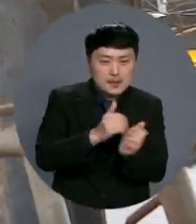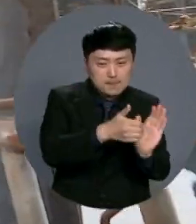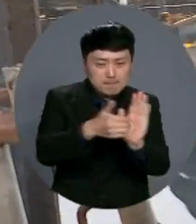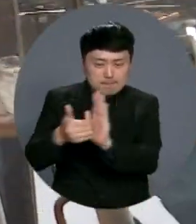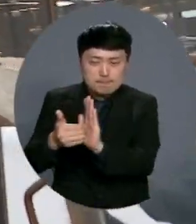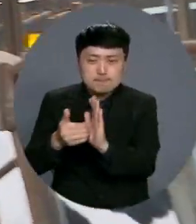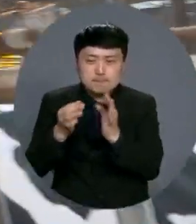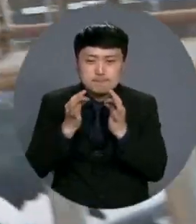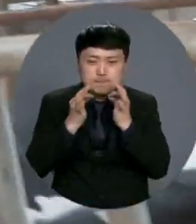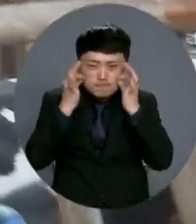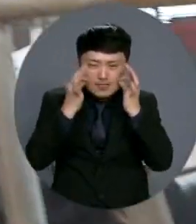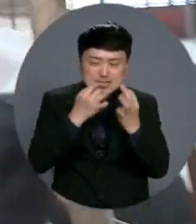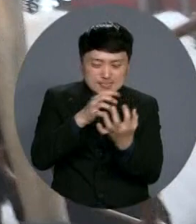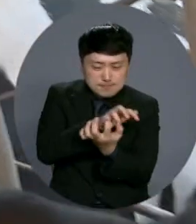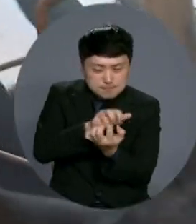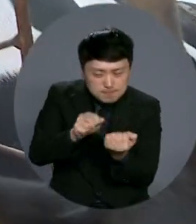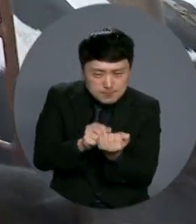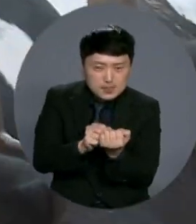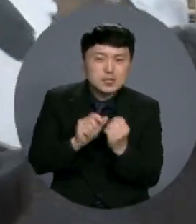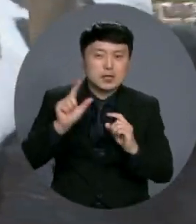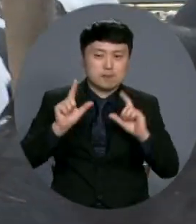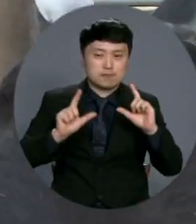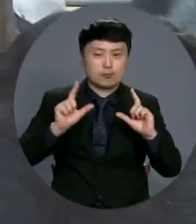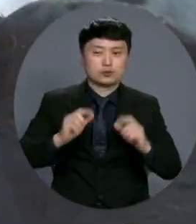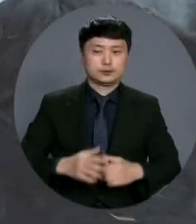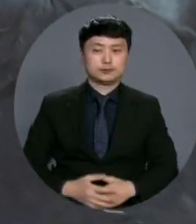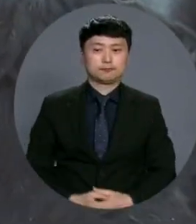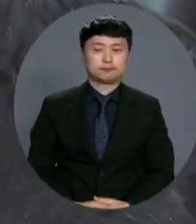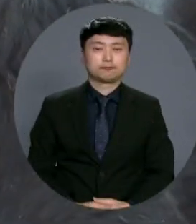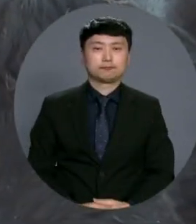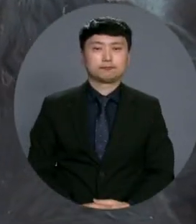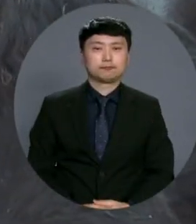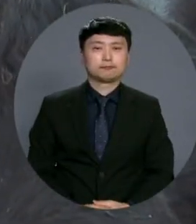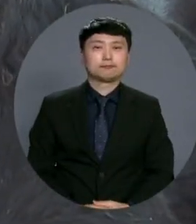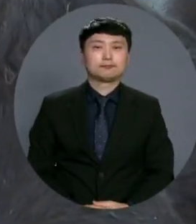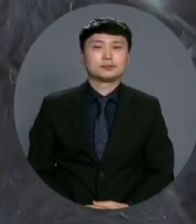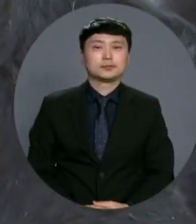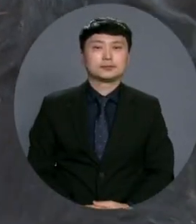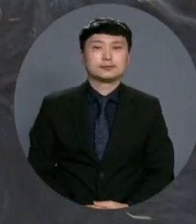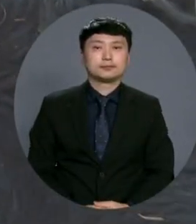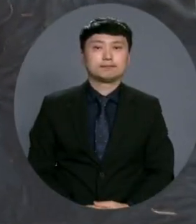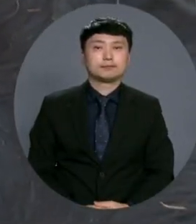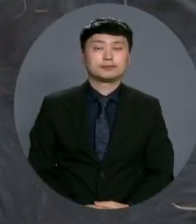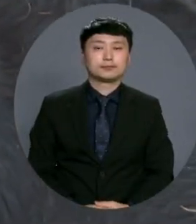지키는 데 총력을 기울이고 있습니다. MBC 뉴스 한태현입니다.